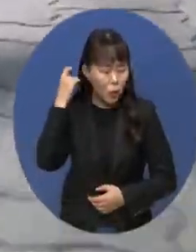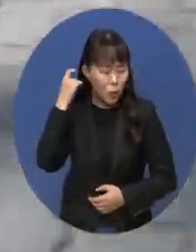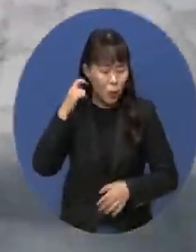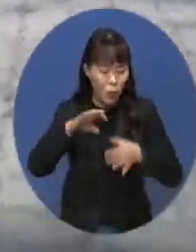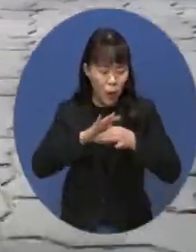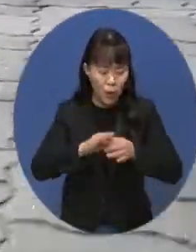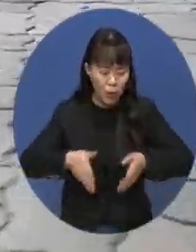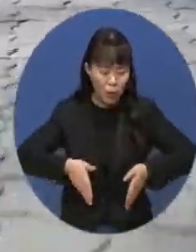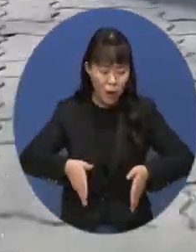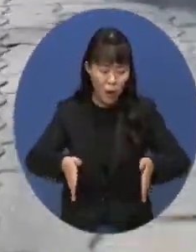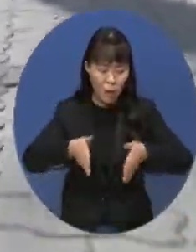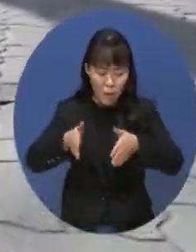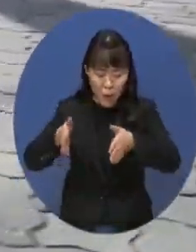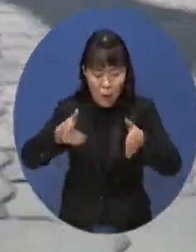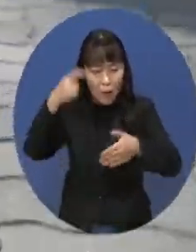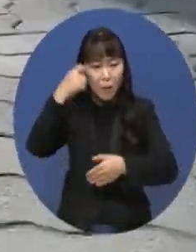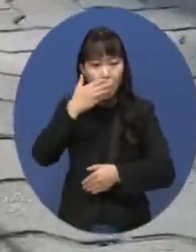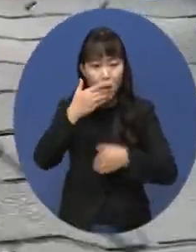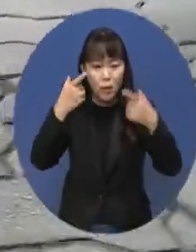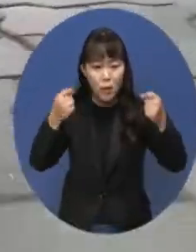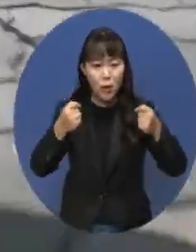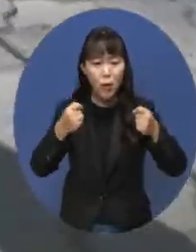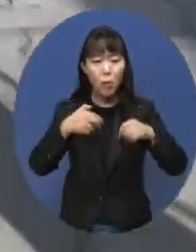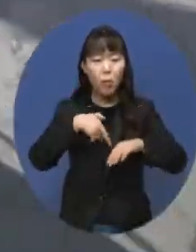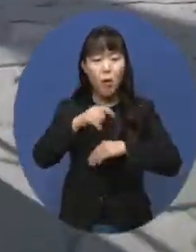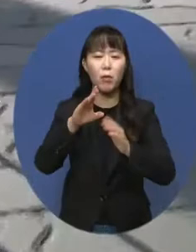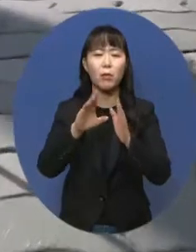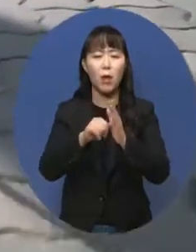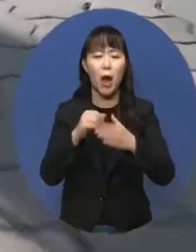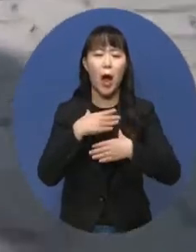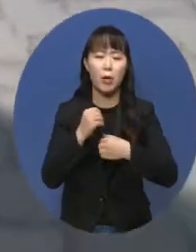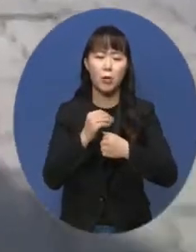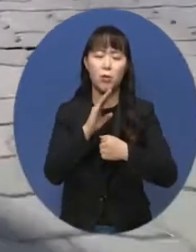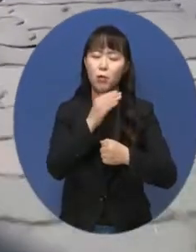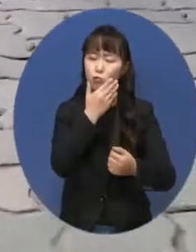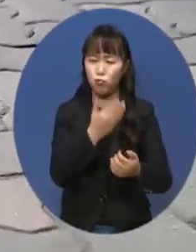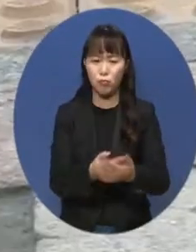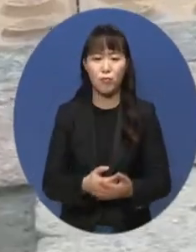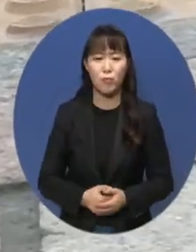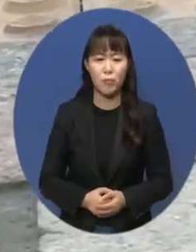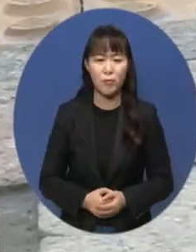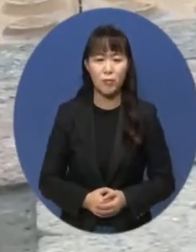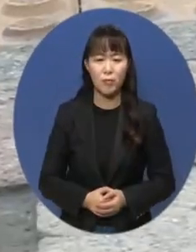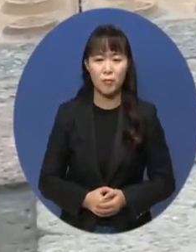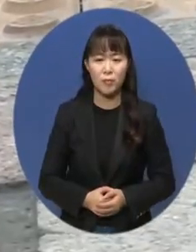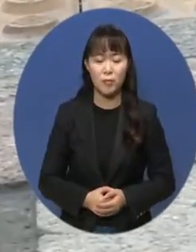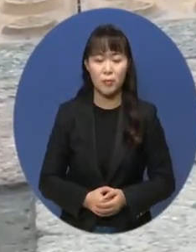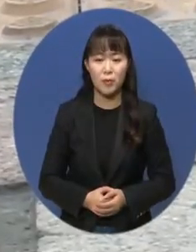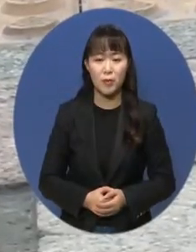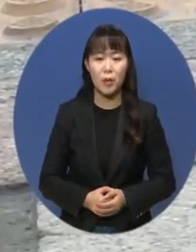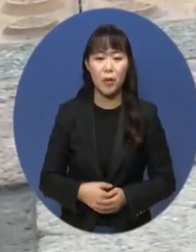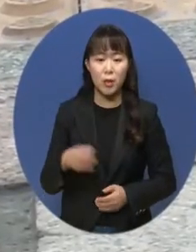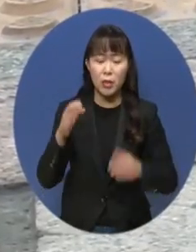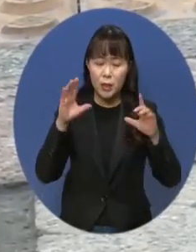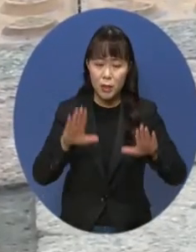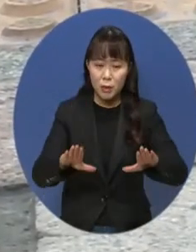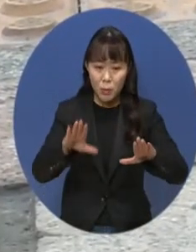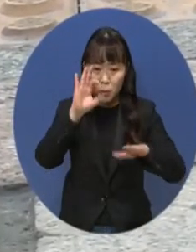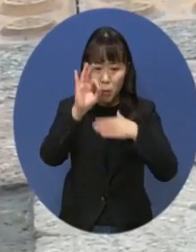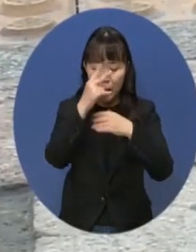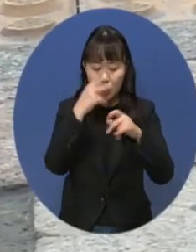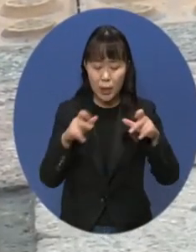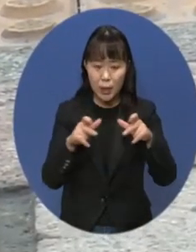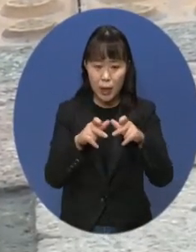파악하는 만큼 보행 안전을 위한 중요한 요소로 작용하고 있습니다. 반면 여전히